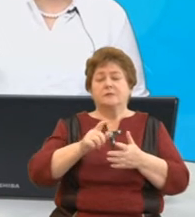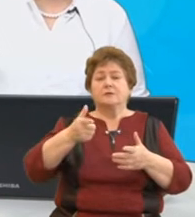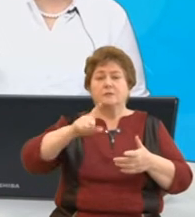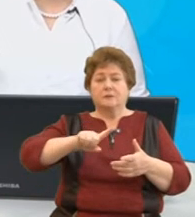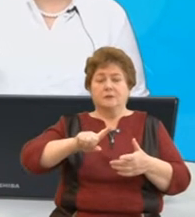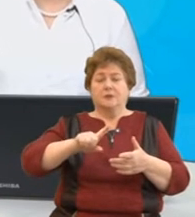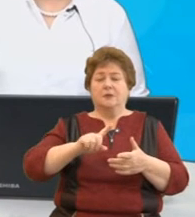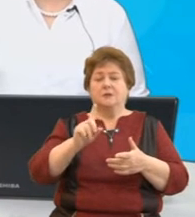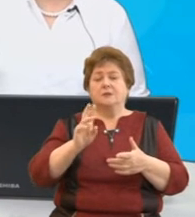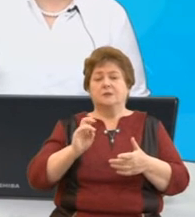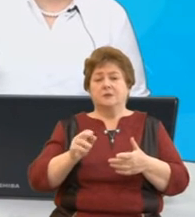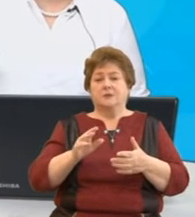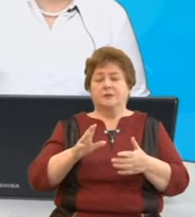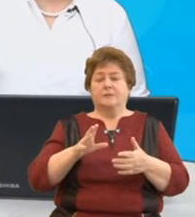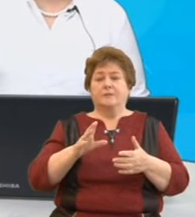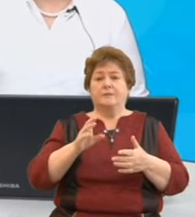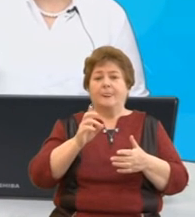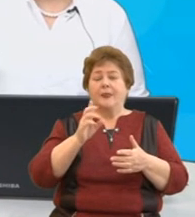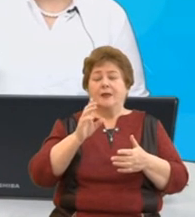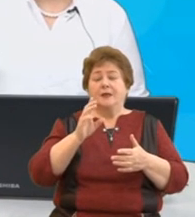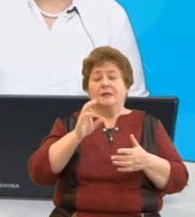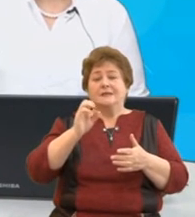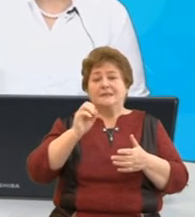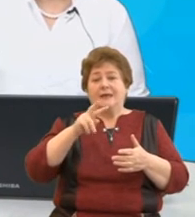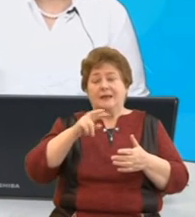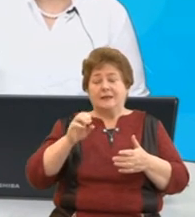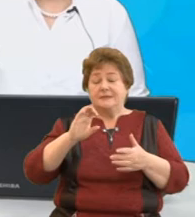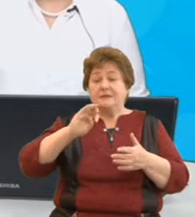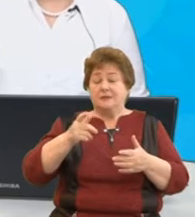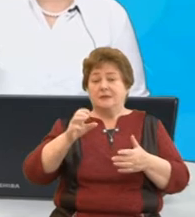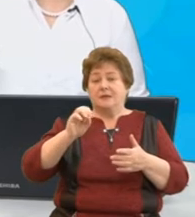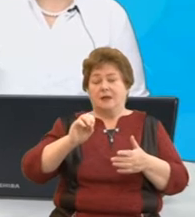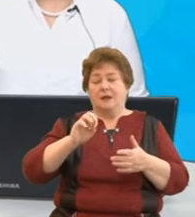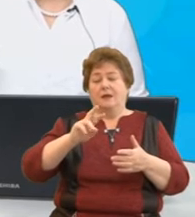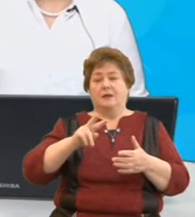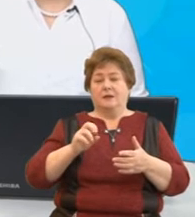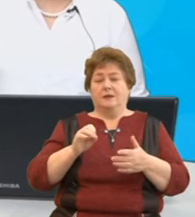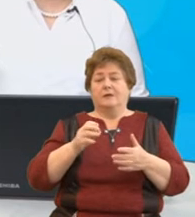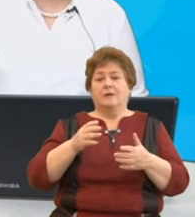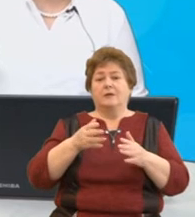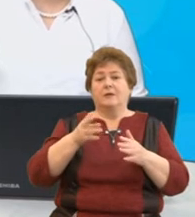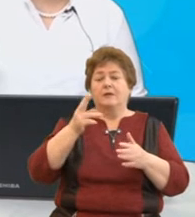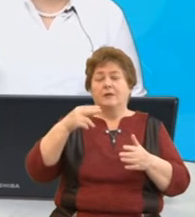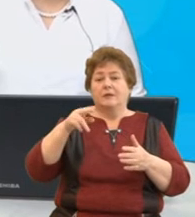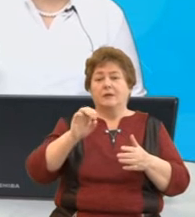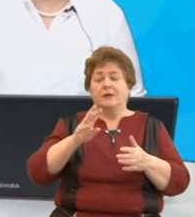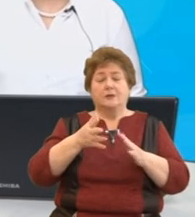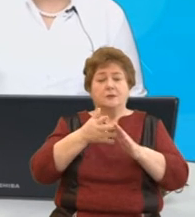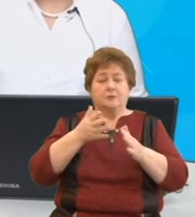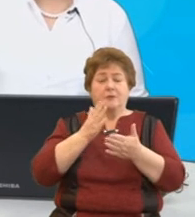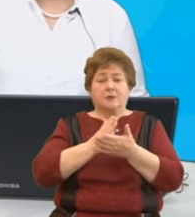знаком было селе стала цели догадаться вы сумели